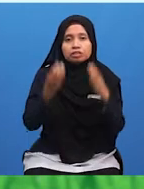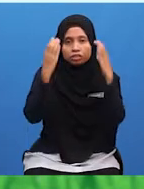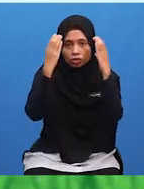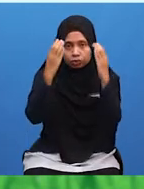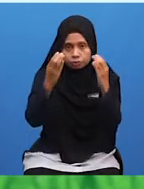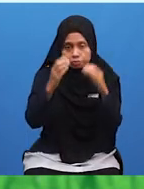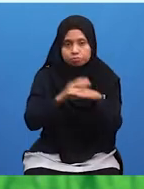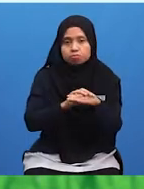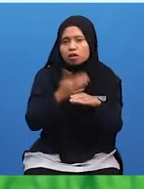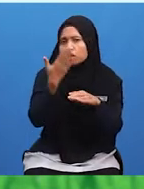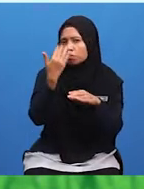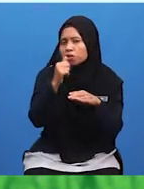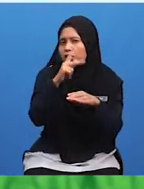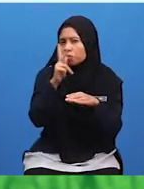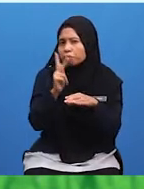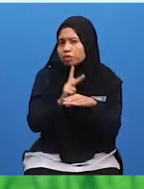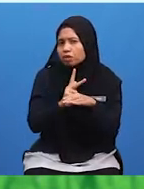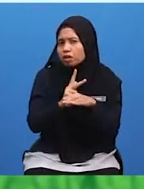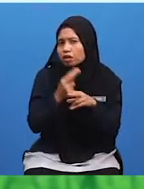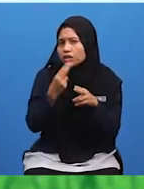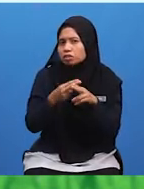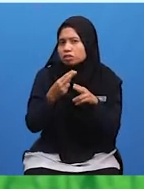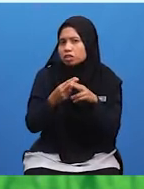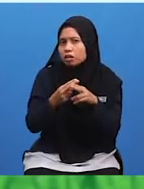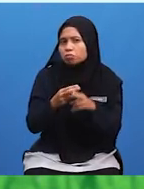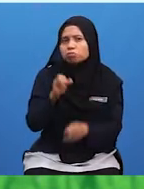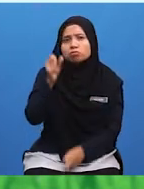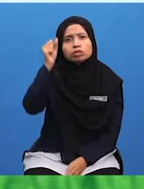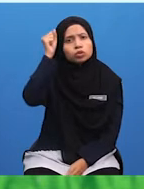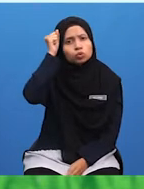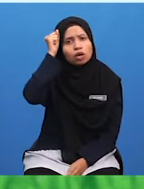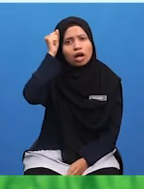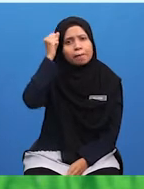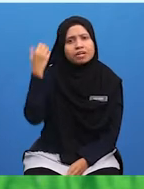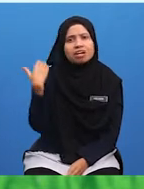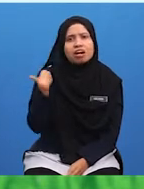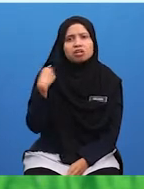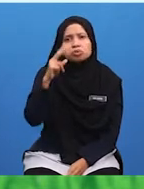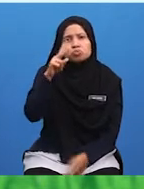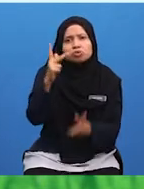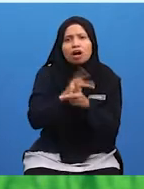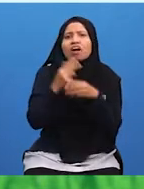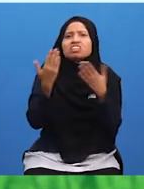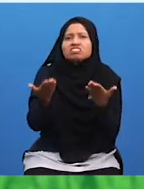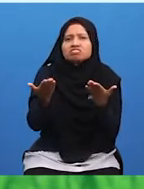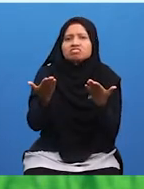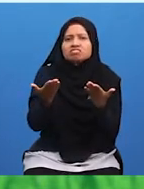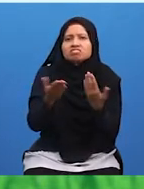Cikgu, mengapakah nama Suhaimi ada dua kali cikgu?